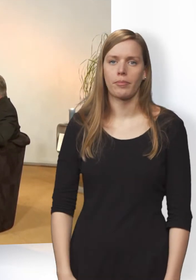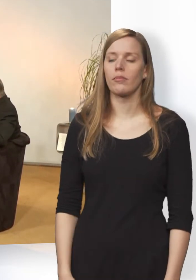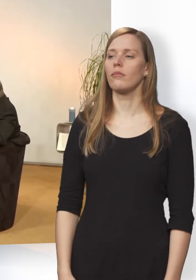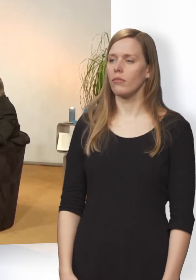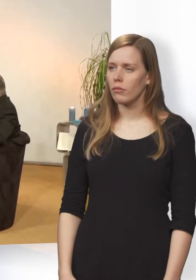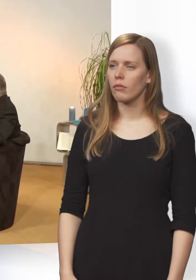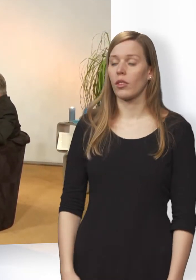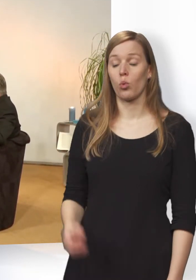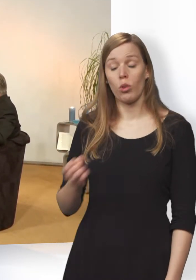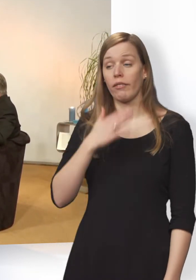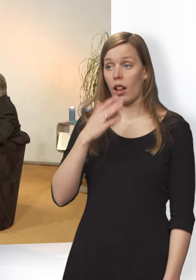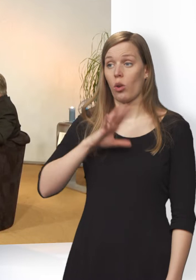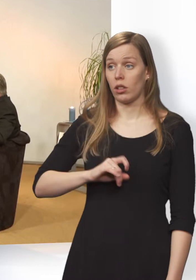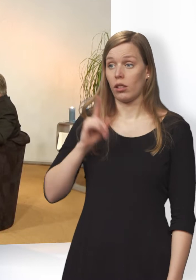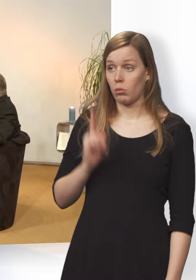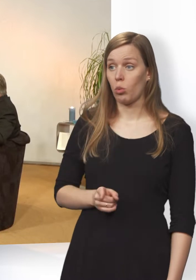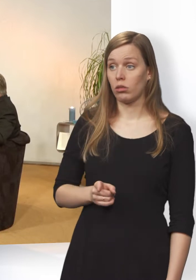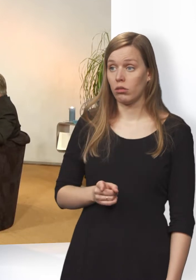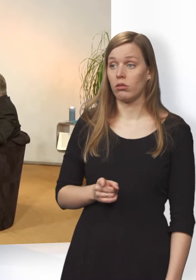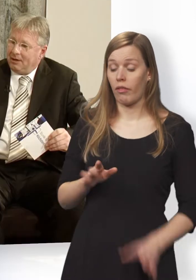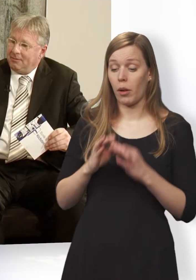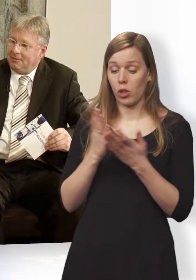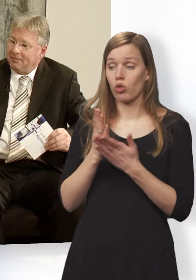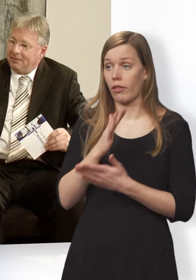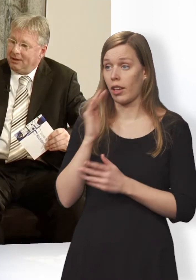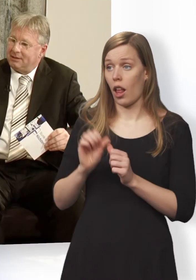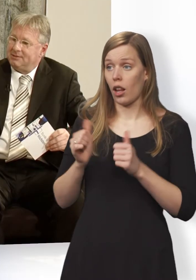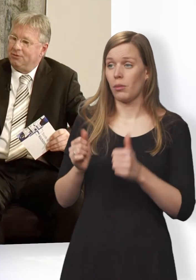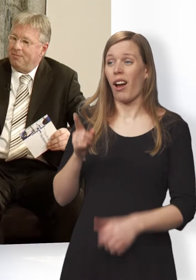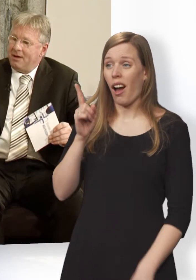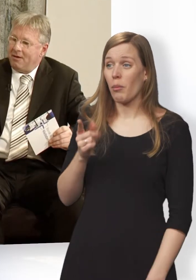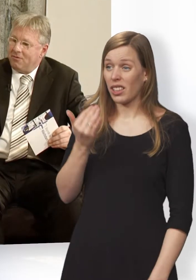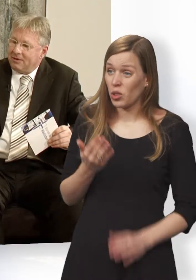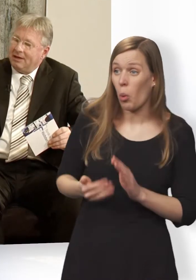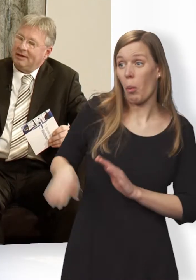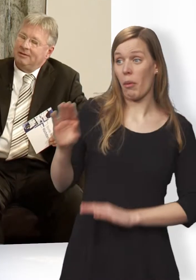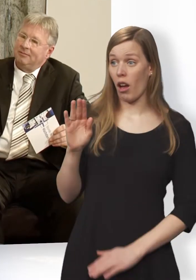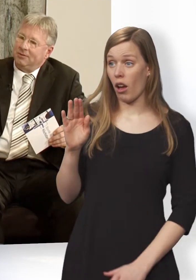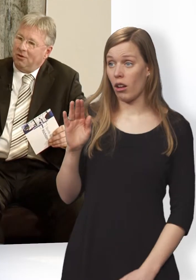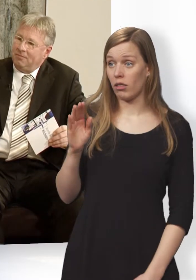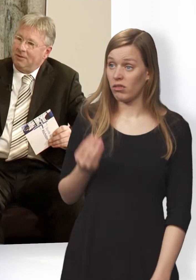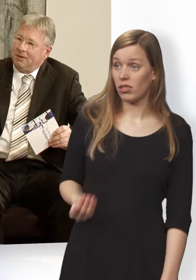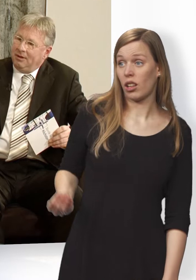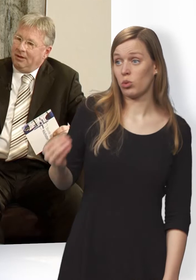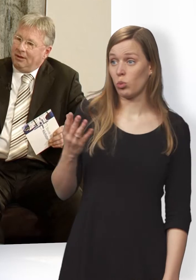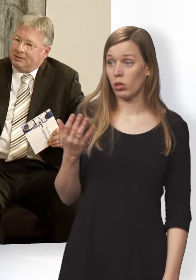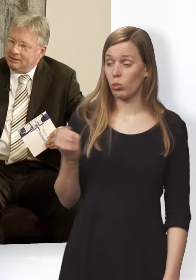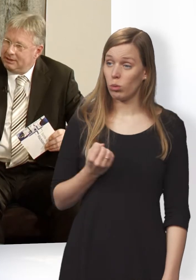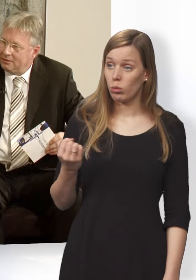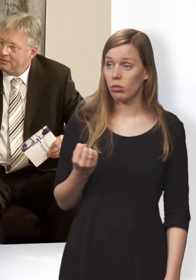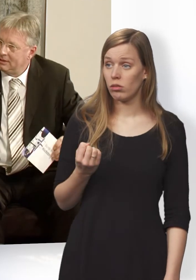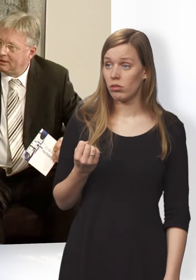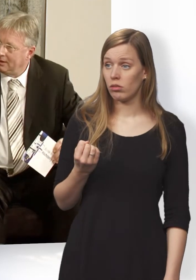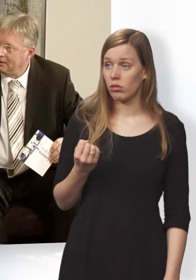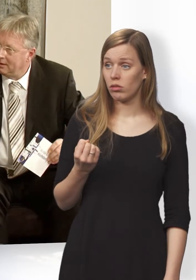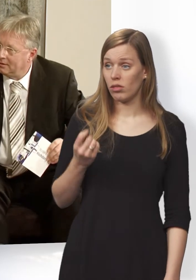viel zu tragen was sie als familie durchgemacht haben aber jetzt haben sie noch mehr aufgeladen bekommen jetzt sind sie